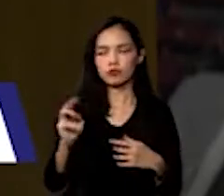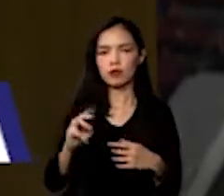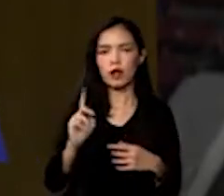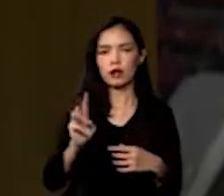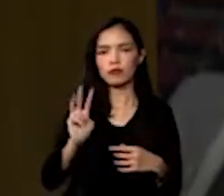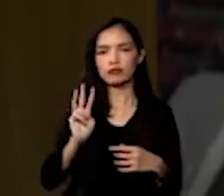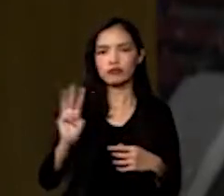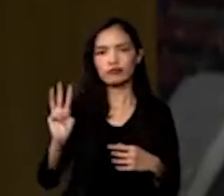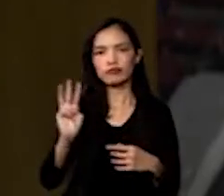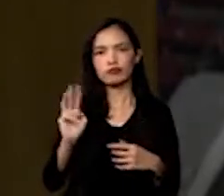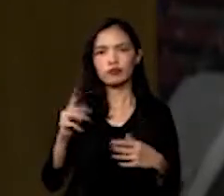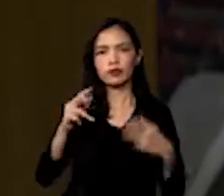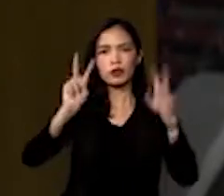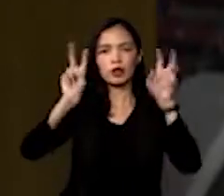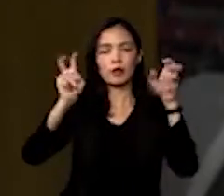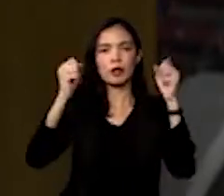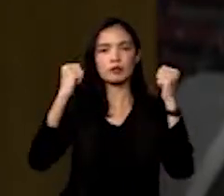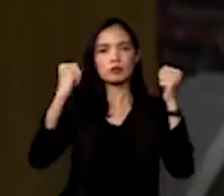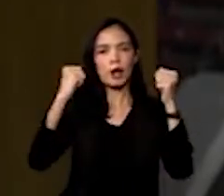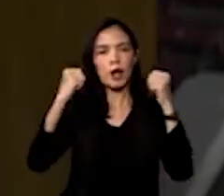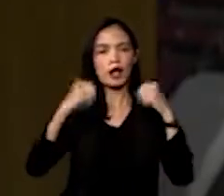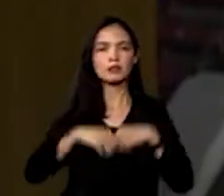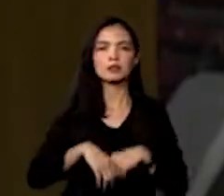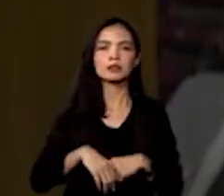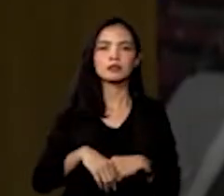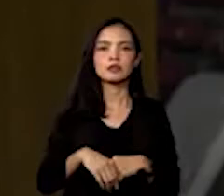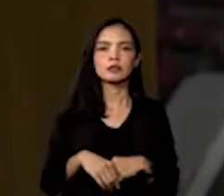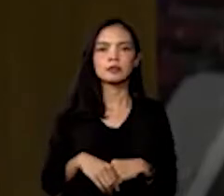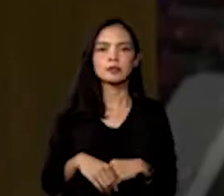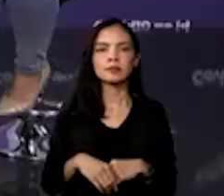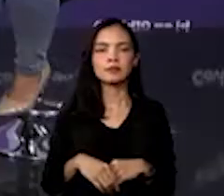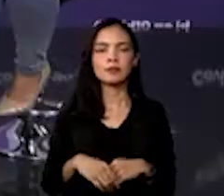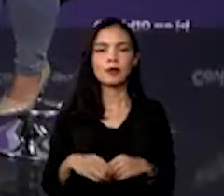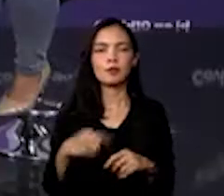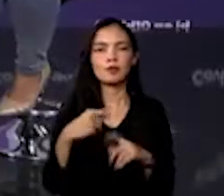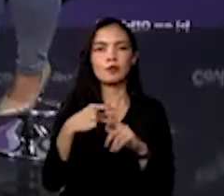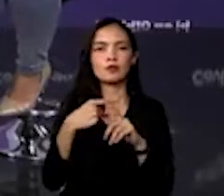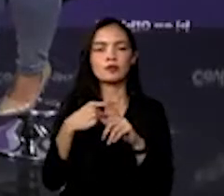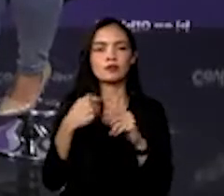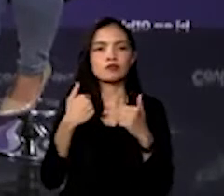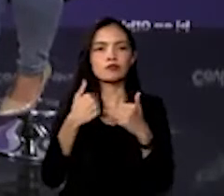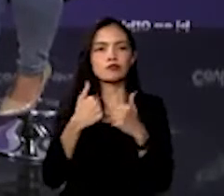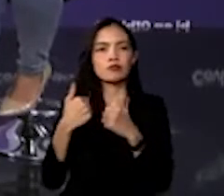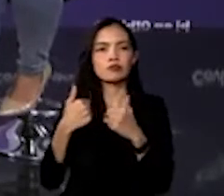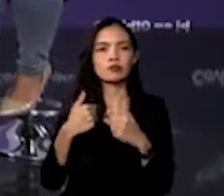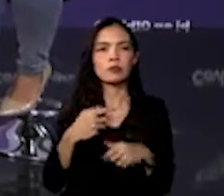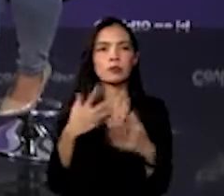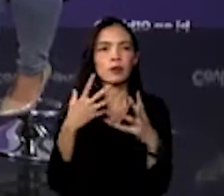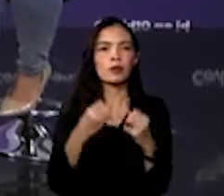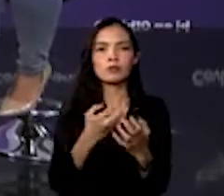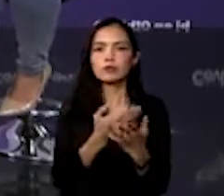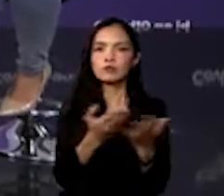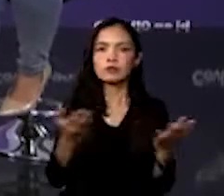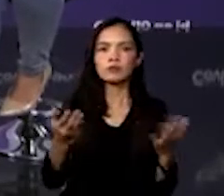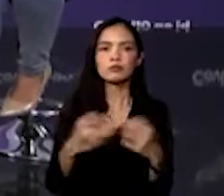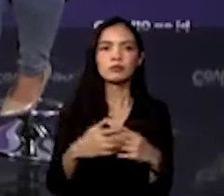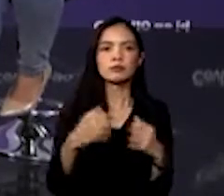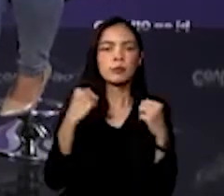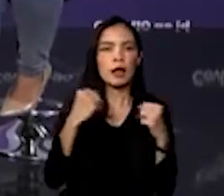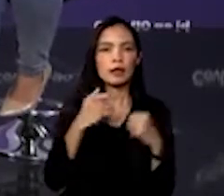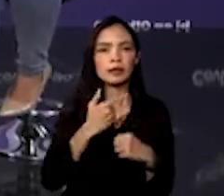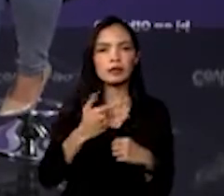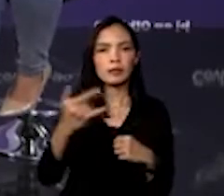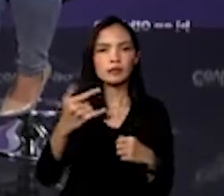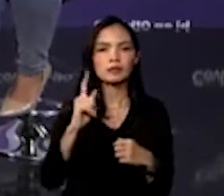luar biasa hari ini temanya lebih semangat lebih mempunyai semangat yang Aura positif Saya berharap teman-teman pemirsa yang di rumah juga tetap